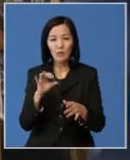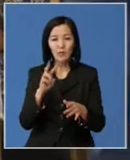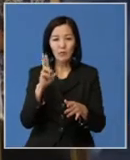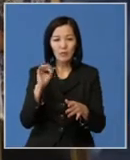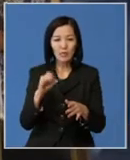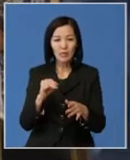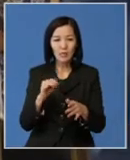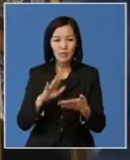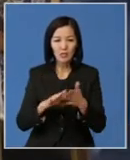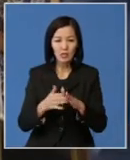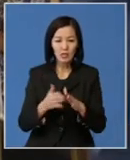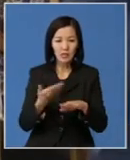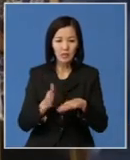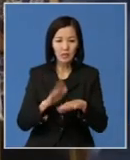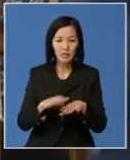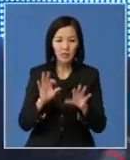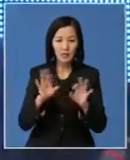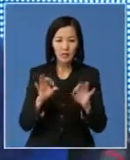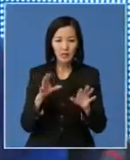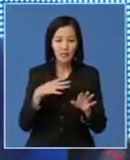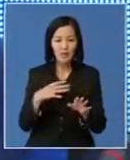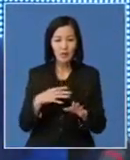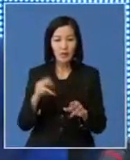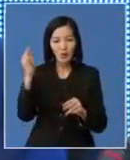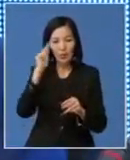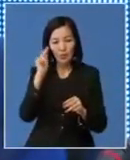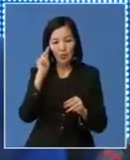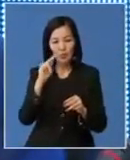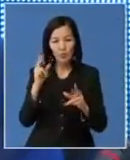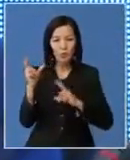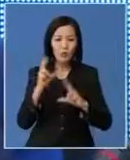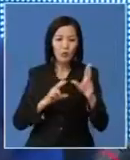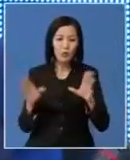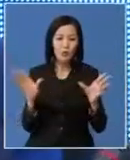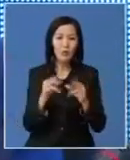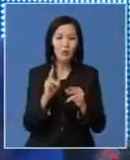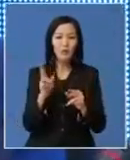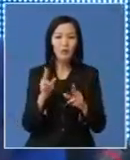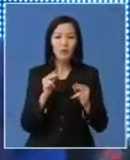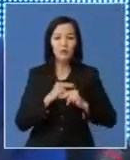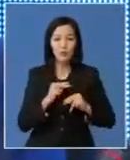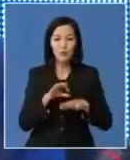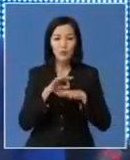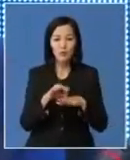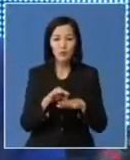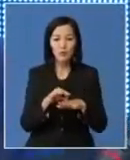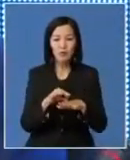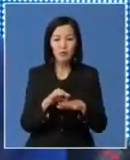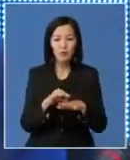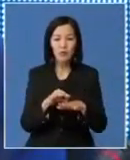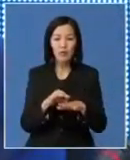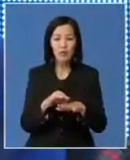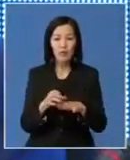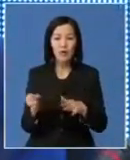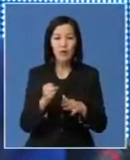ауданындағы жағдайдың күрделі екенін алға тартты. Оқу орындарымен кім жұмыс жасап жатыр? Кімді шақырып жатырмыз? Мінезі отырған аудан